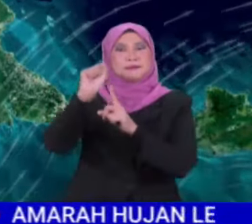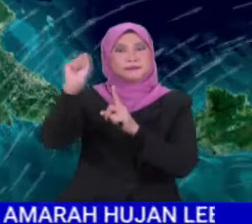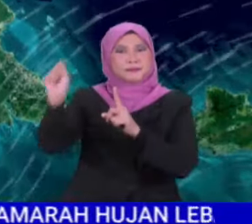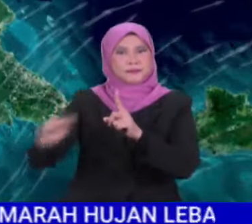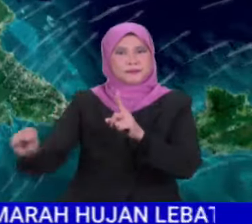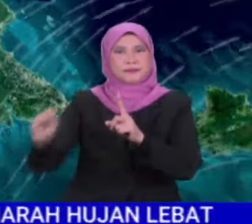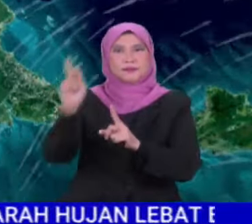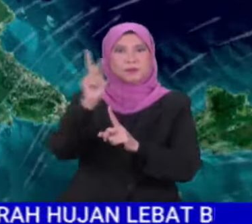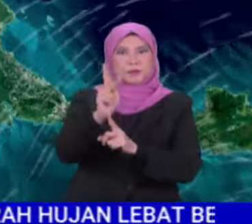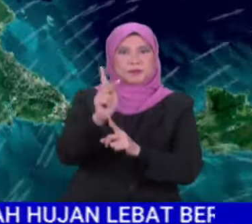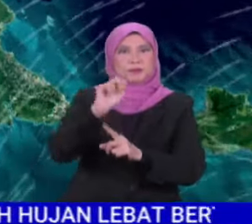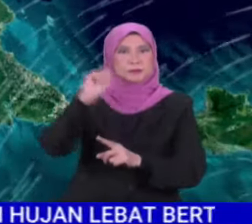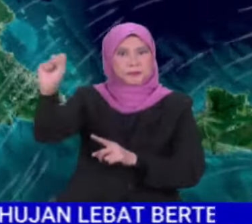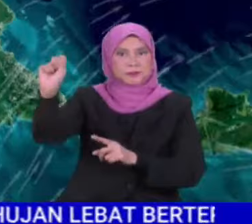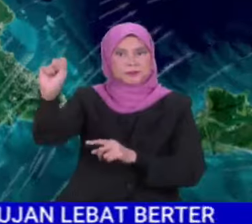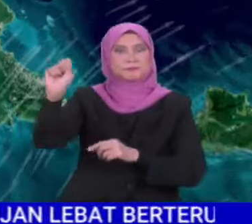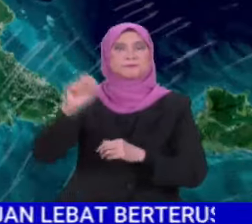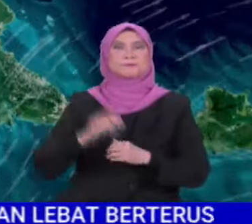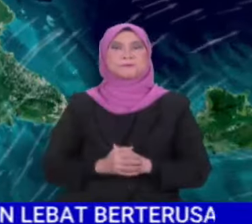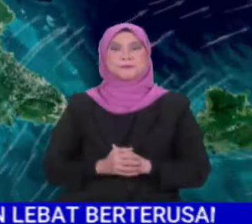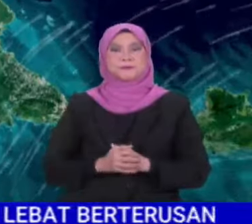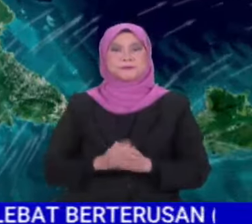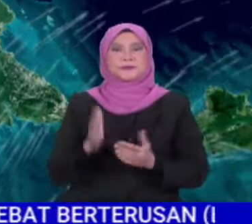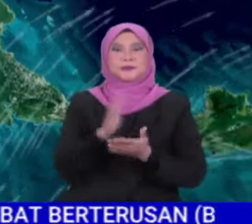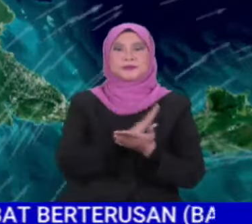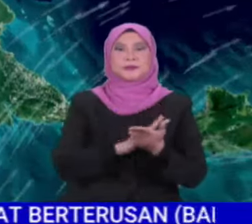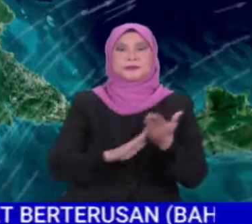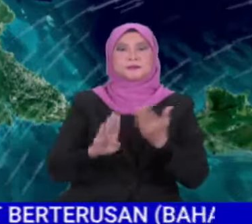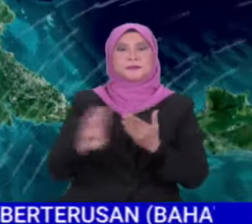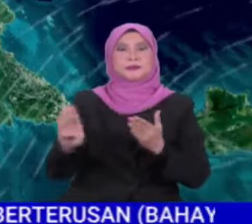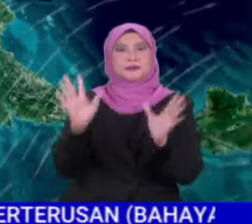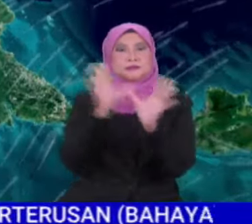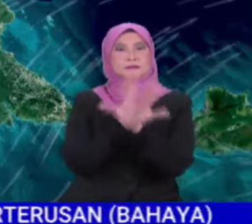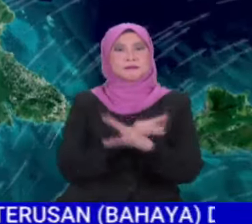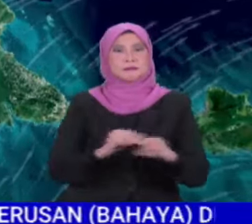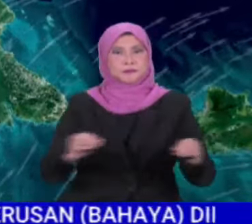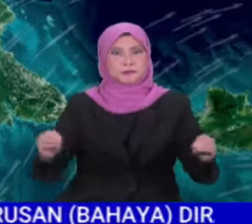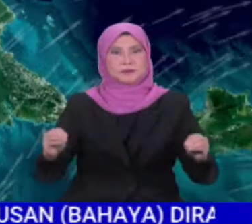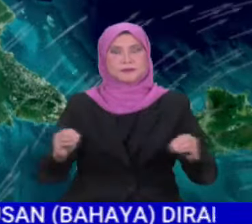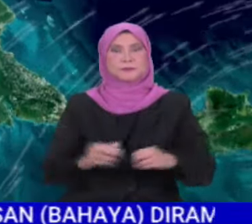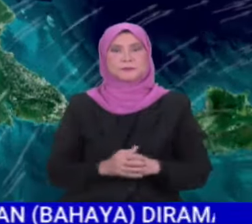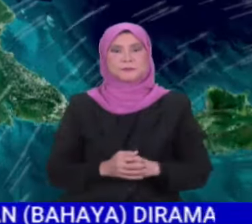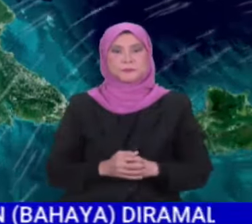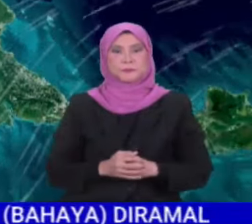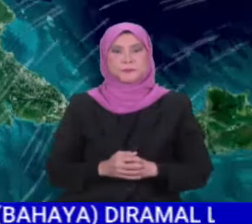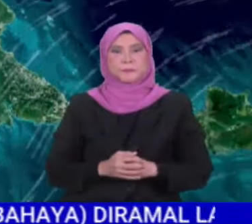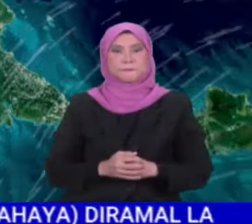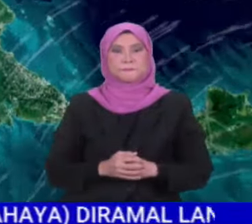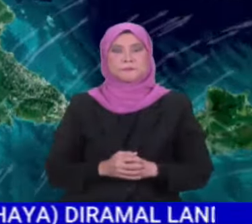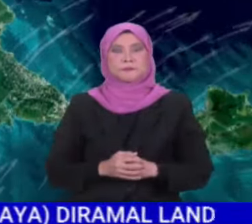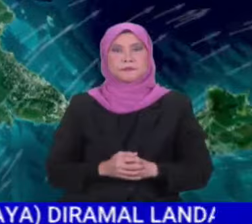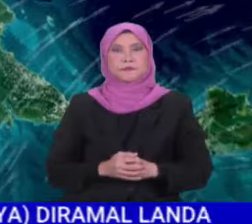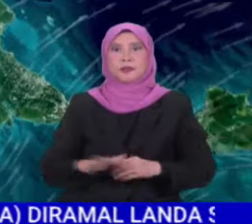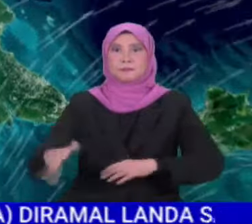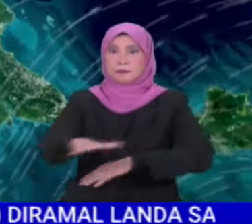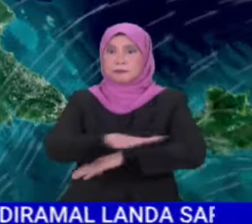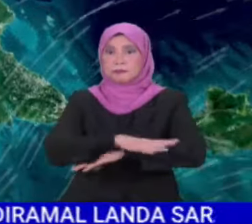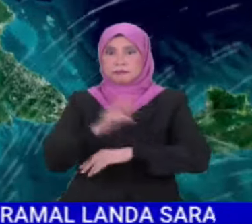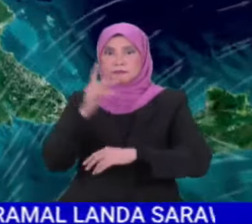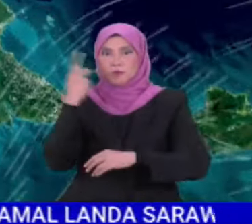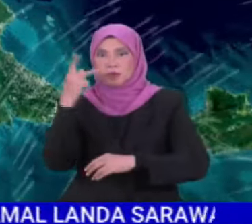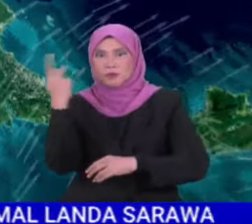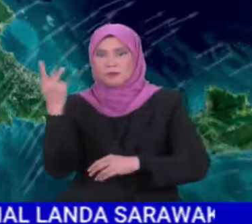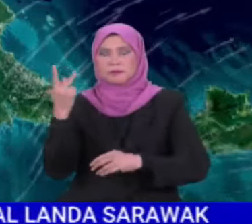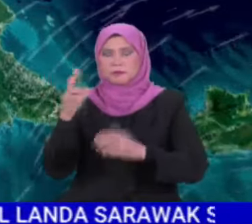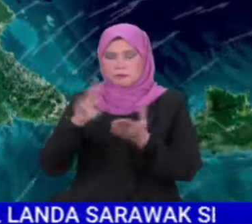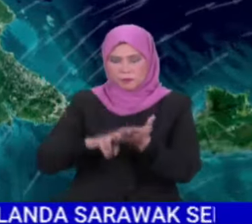dan juga Kudat di negeri Sabah serta bahagian barat negeri Sarawak. Dan Stesen Meteorologi Pantai Kuching pada hari ini